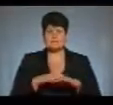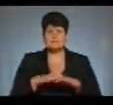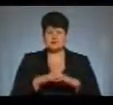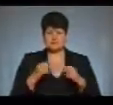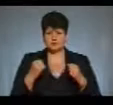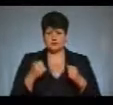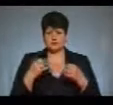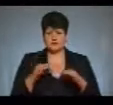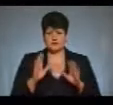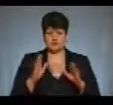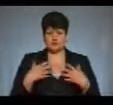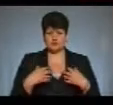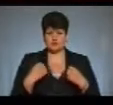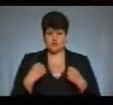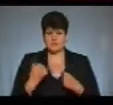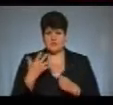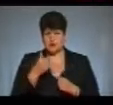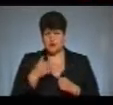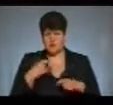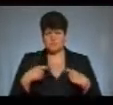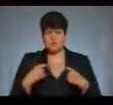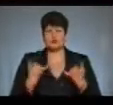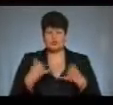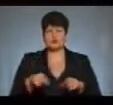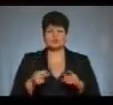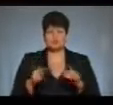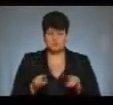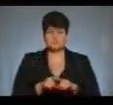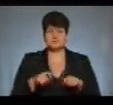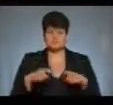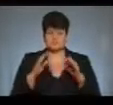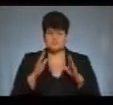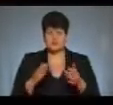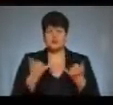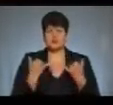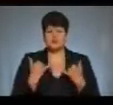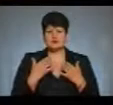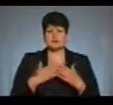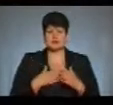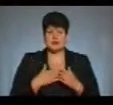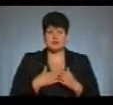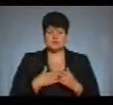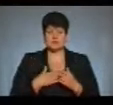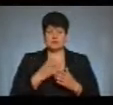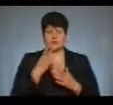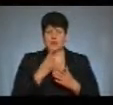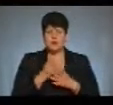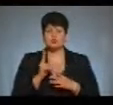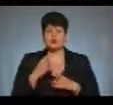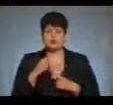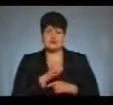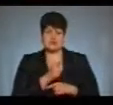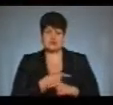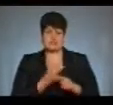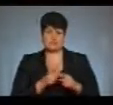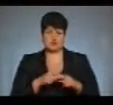нам бути здоровими. 5 років підряд біжу і сьогодні побіжу. Саме сьогоднішні ці наші перебіги покажуть, хто сильніший в цьому